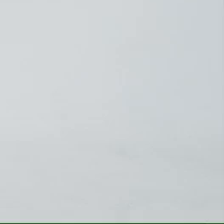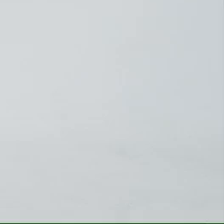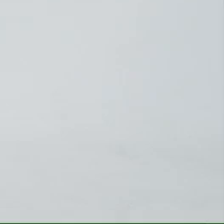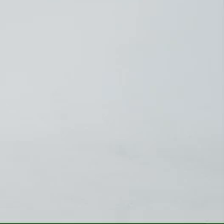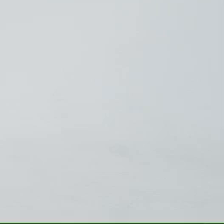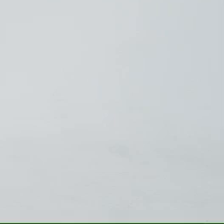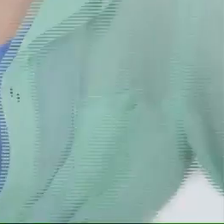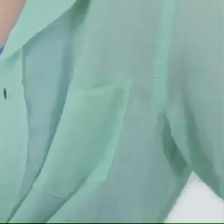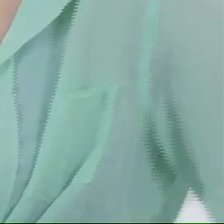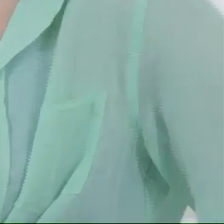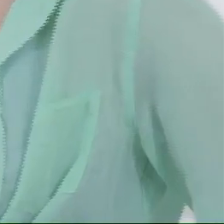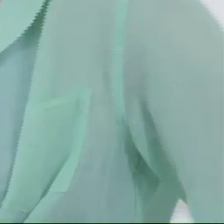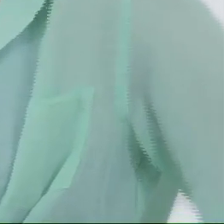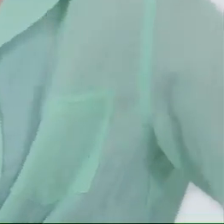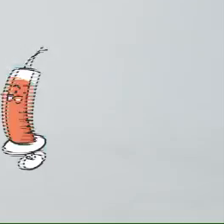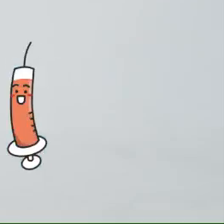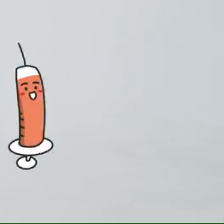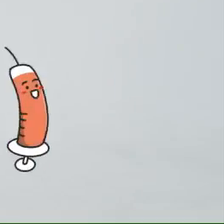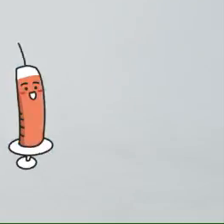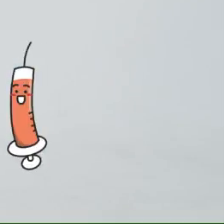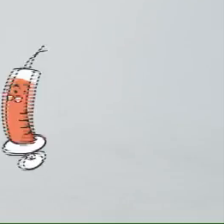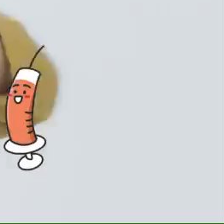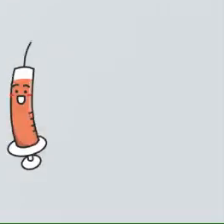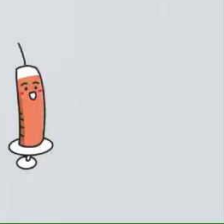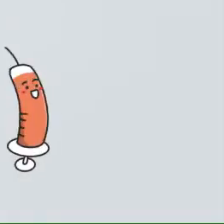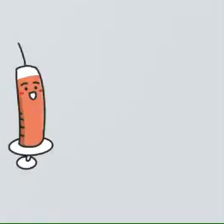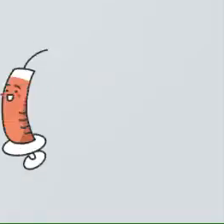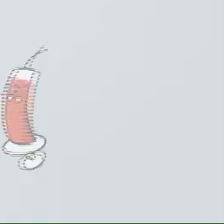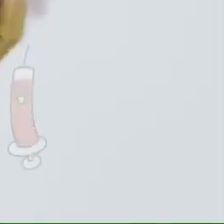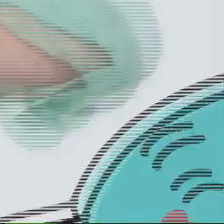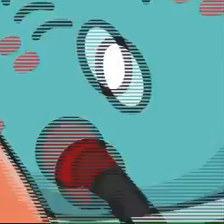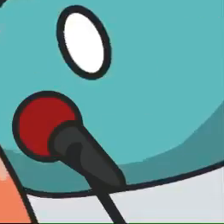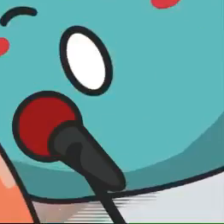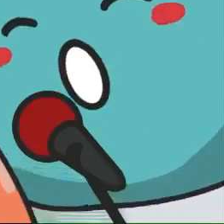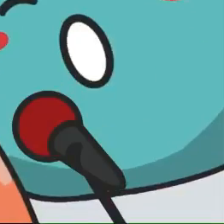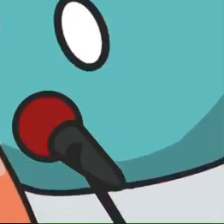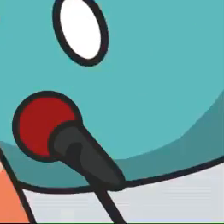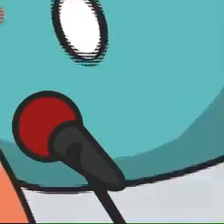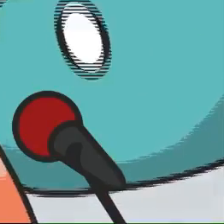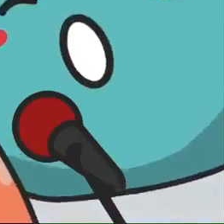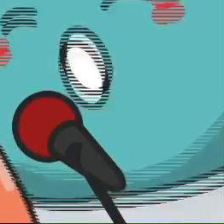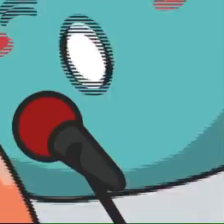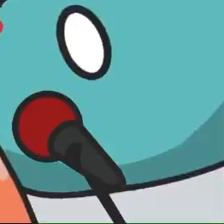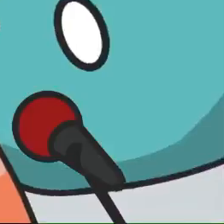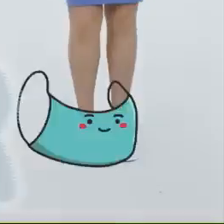Masker, vaksin, kau duet sejati.